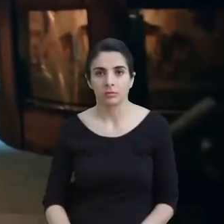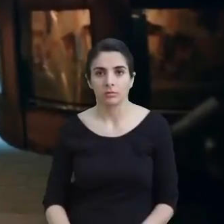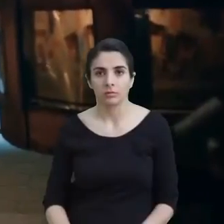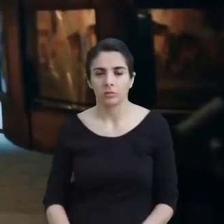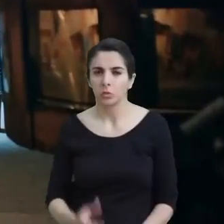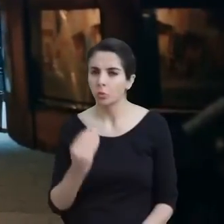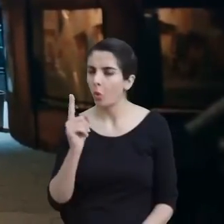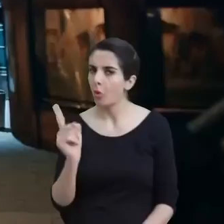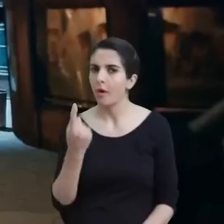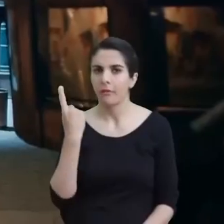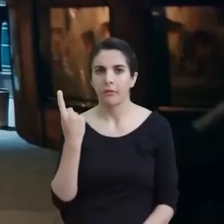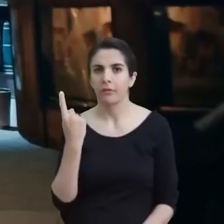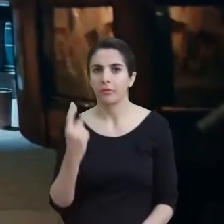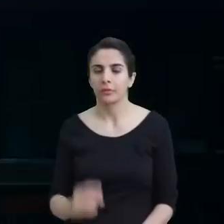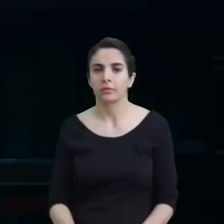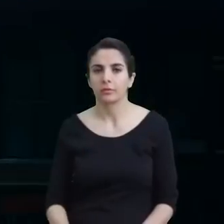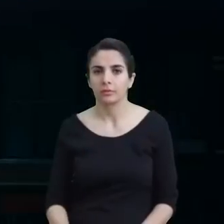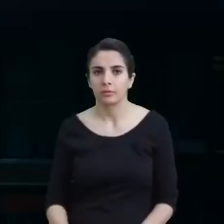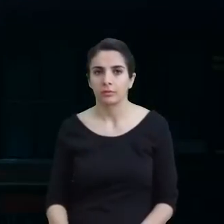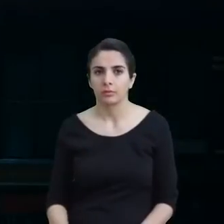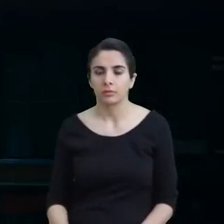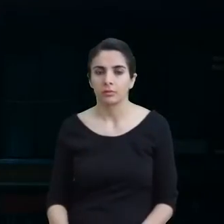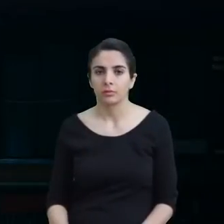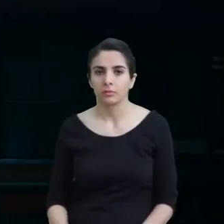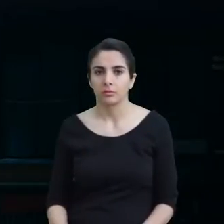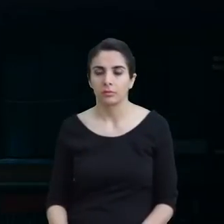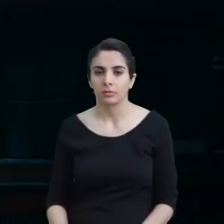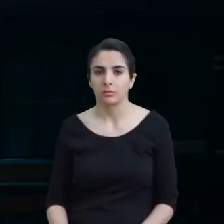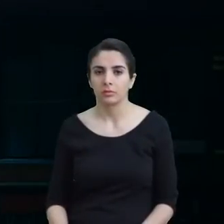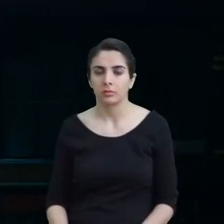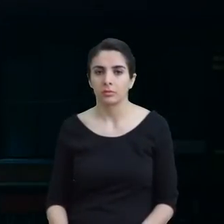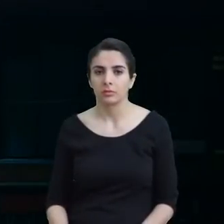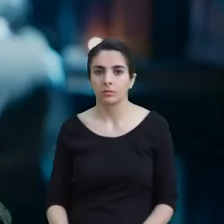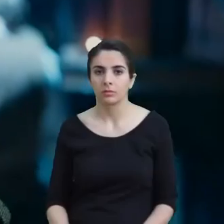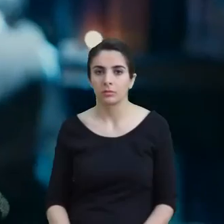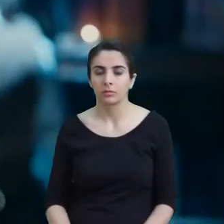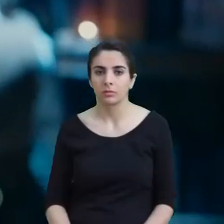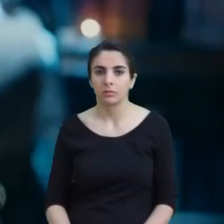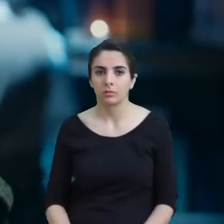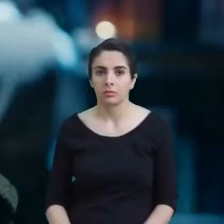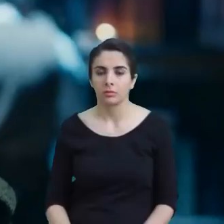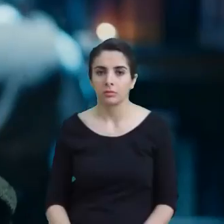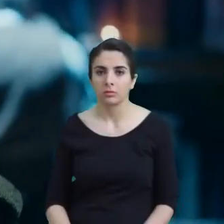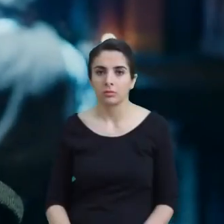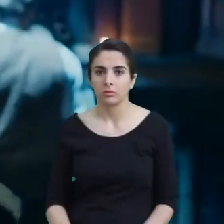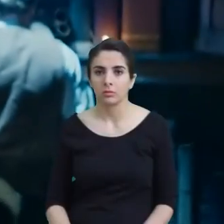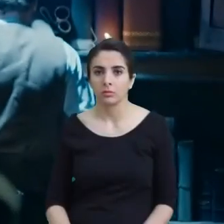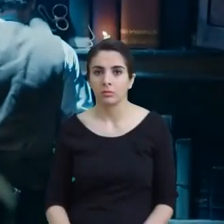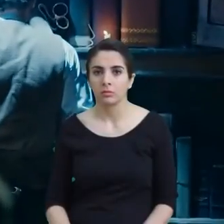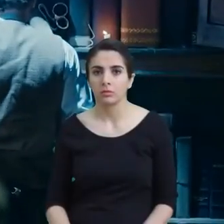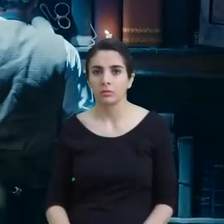Çok ilginç. Kalın kalın ciltli kitapların olduğu rafların arasında rulo yapılmış parşömenlerin olduğu bir raf var.